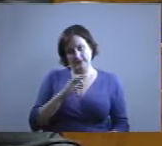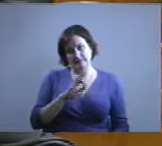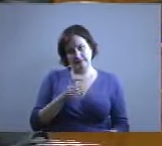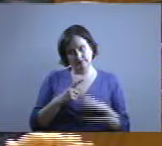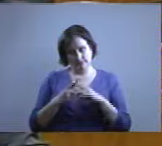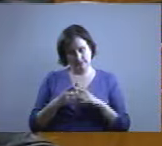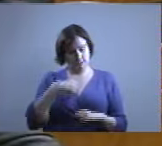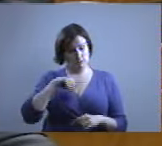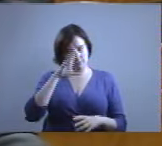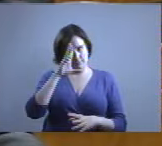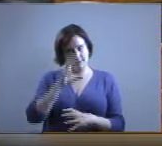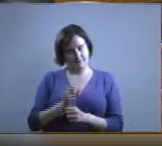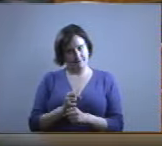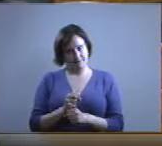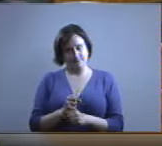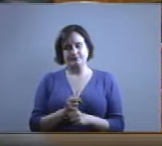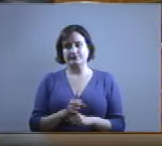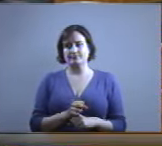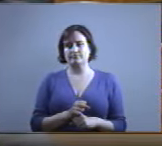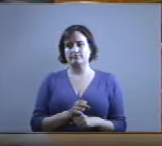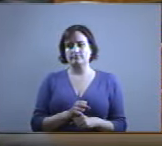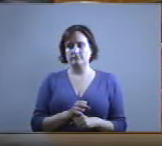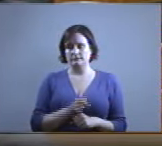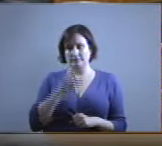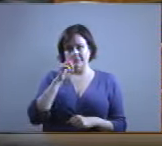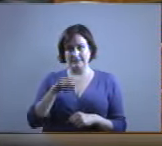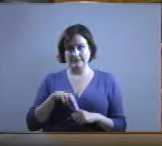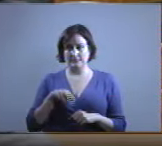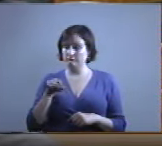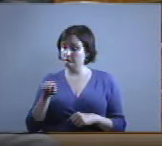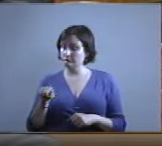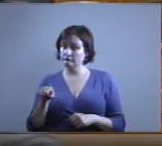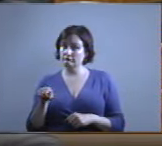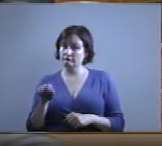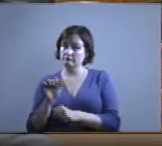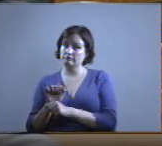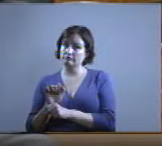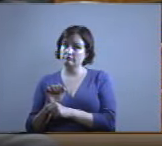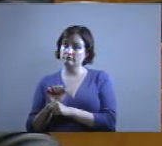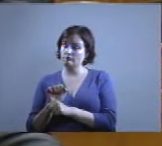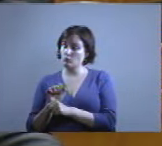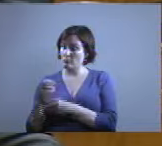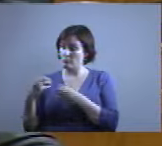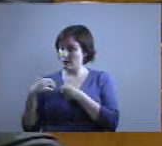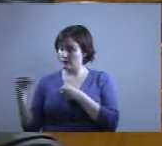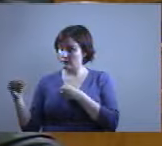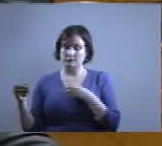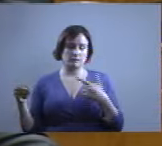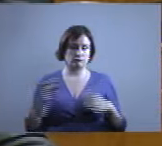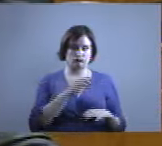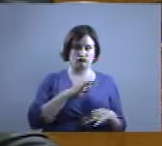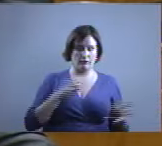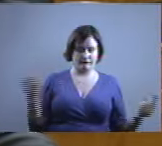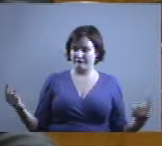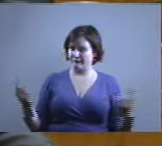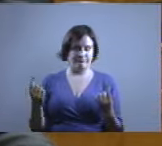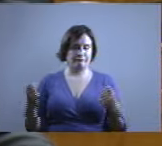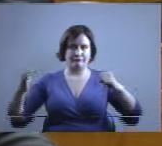moet 'n balans wees tussen die belange van die werkgewer en die werknemer. Maar ek wil vir u sê, hierdie